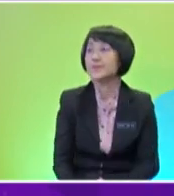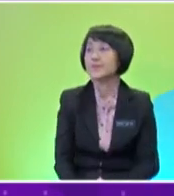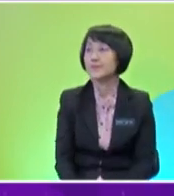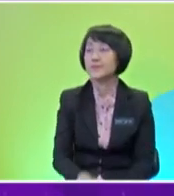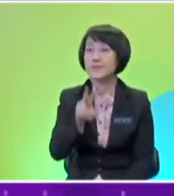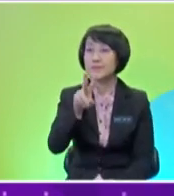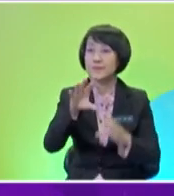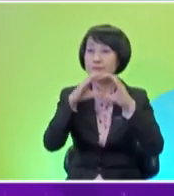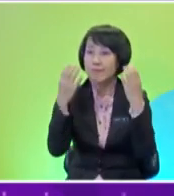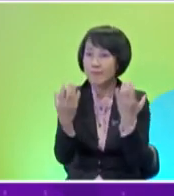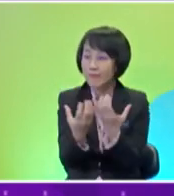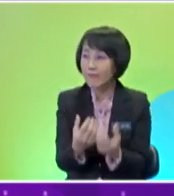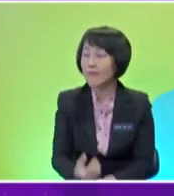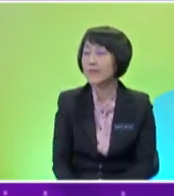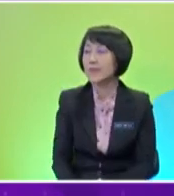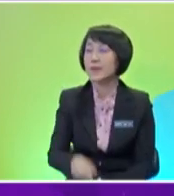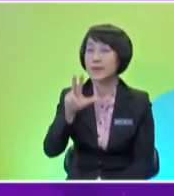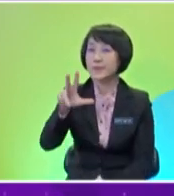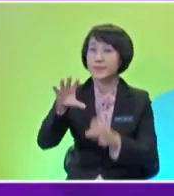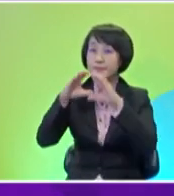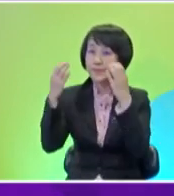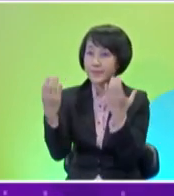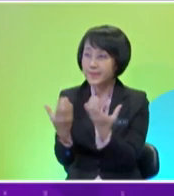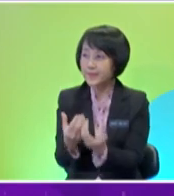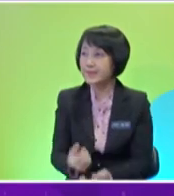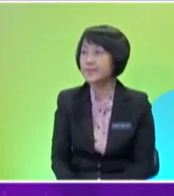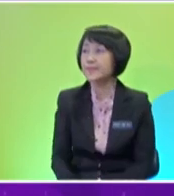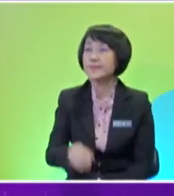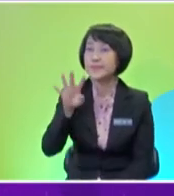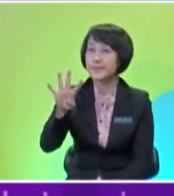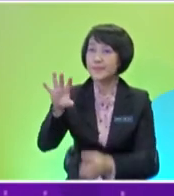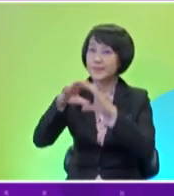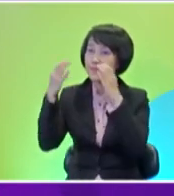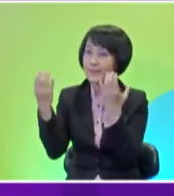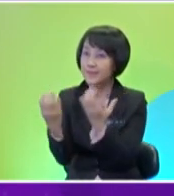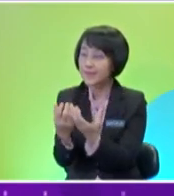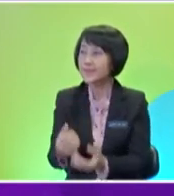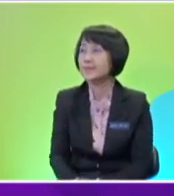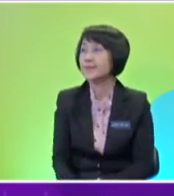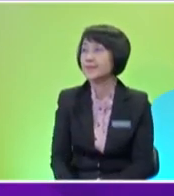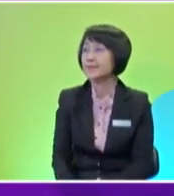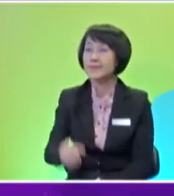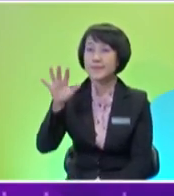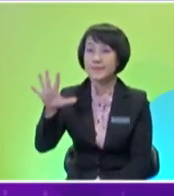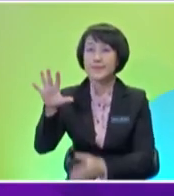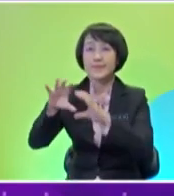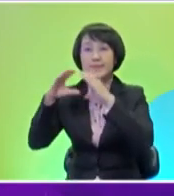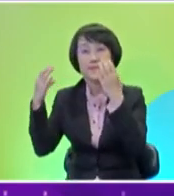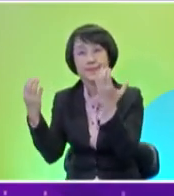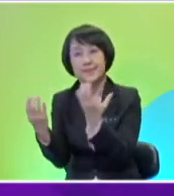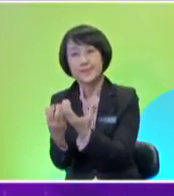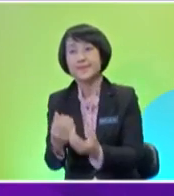kumpulan tiga kumpulan empat kumpulan dan 5 kumpulan